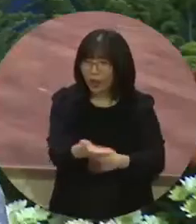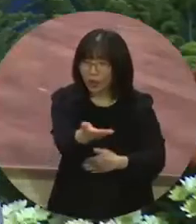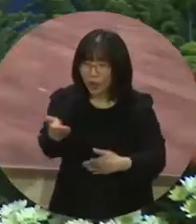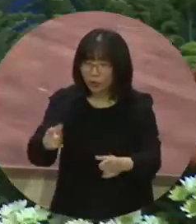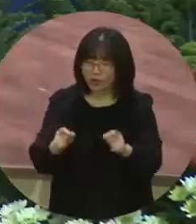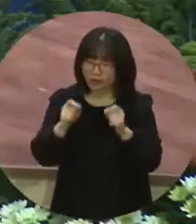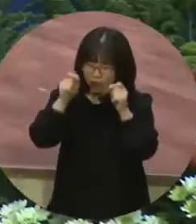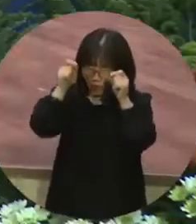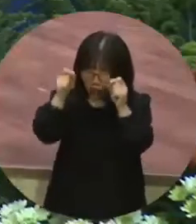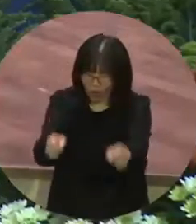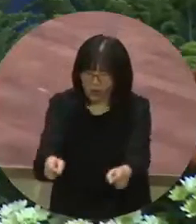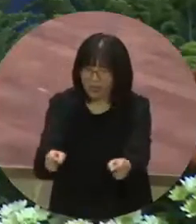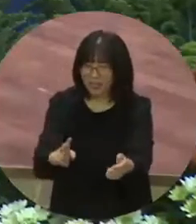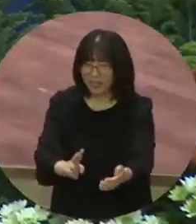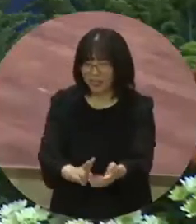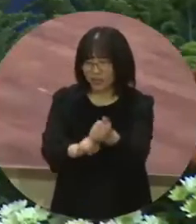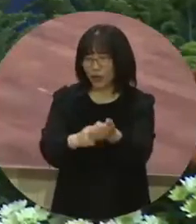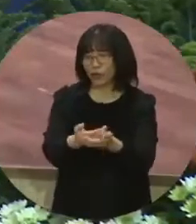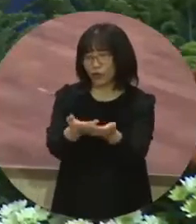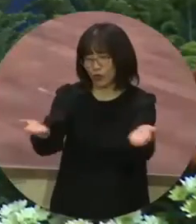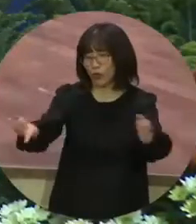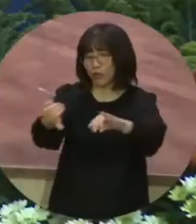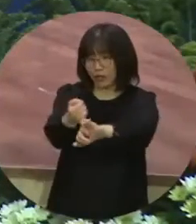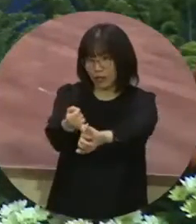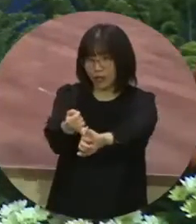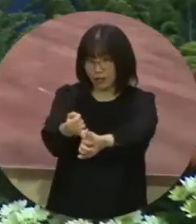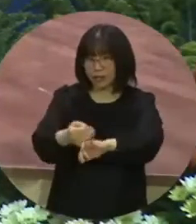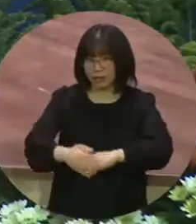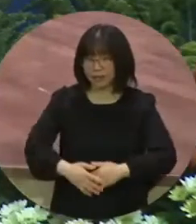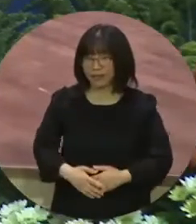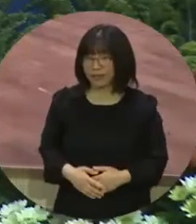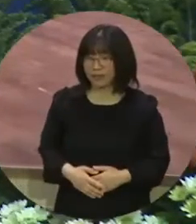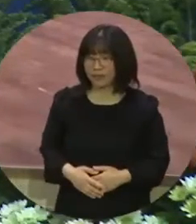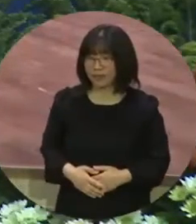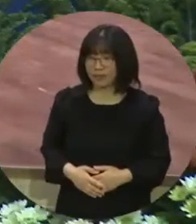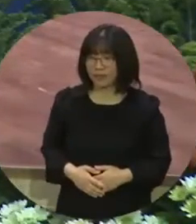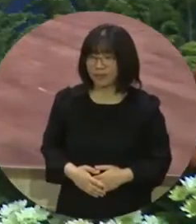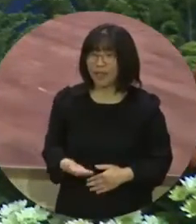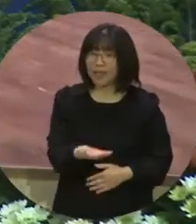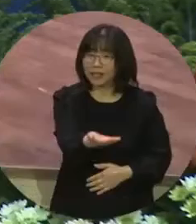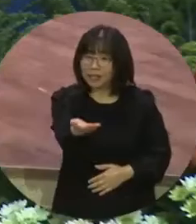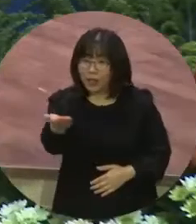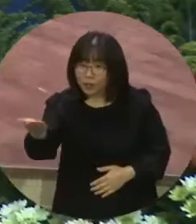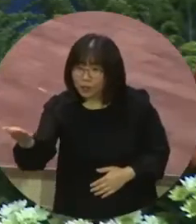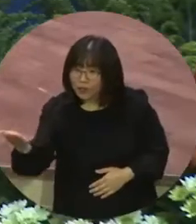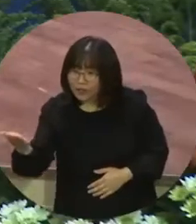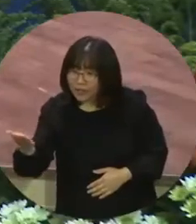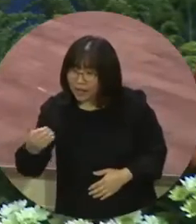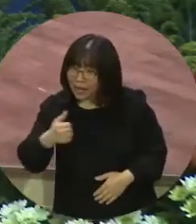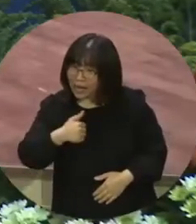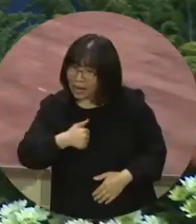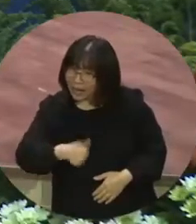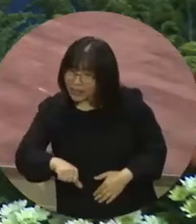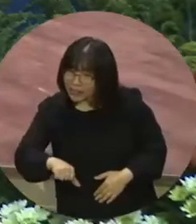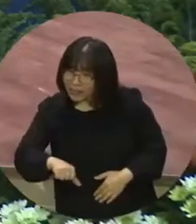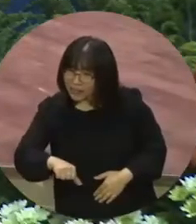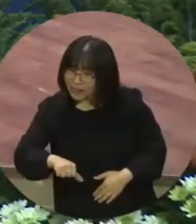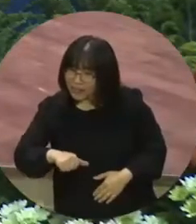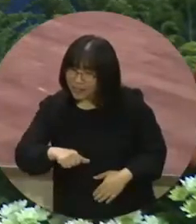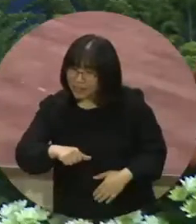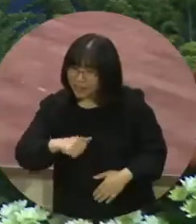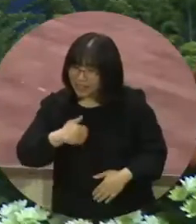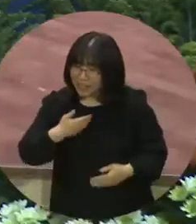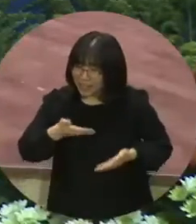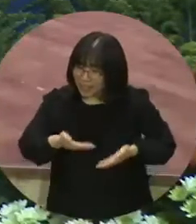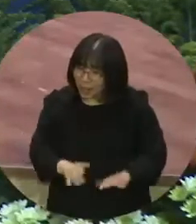똑같은 역사를 하시겠다는 거예요. 여러분이 지금 뭐 아들을 못 낳아가지고 아이를